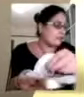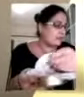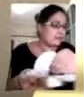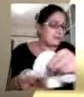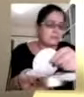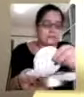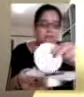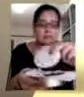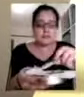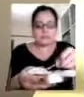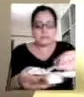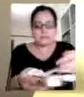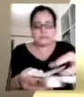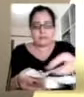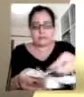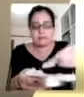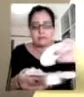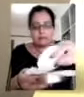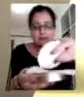de